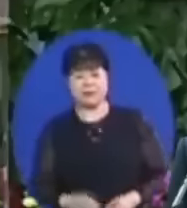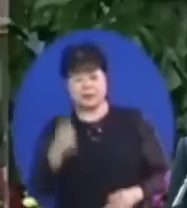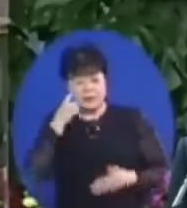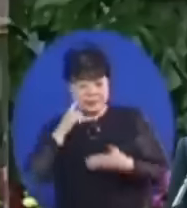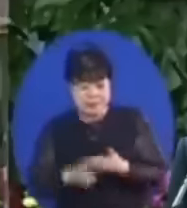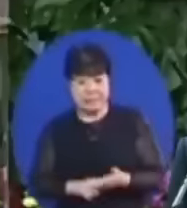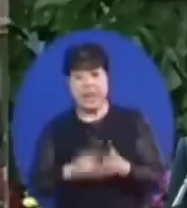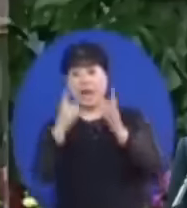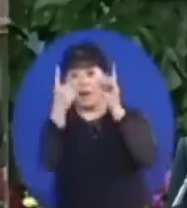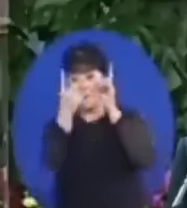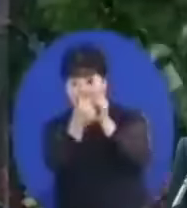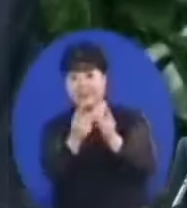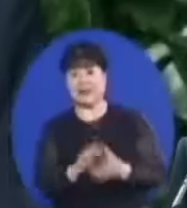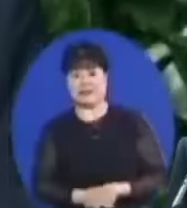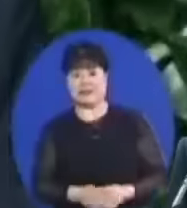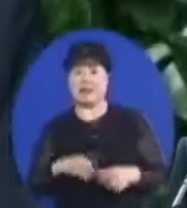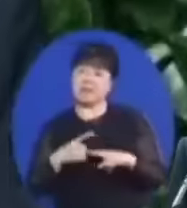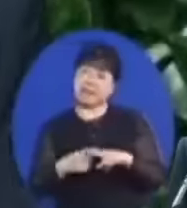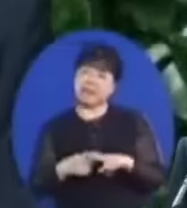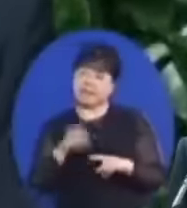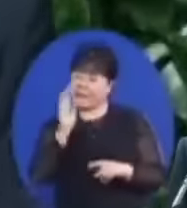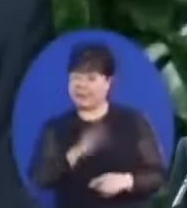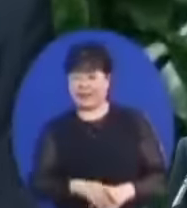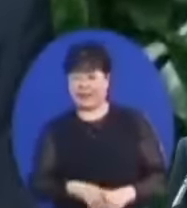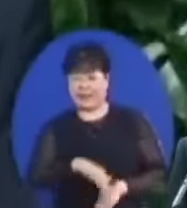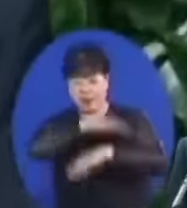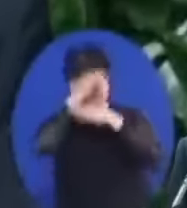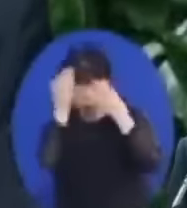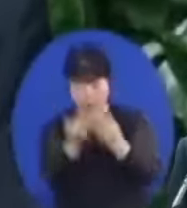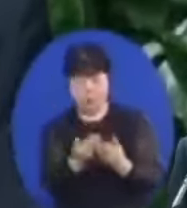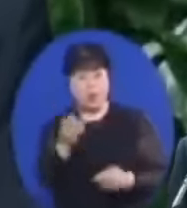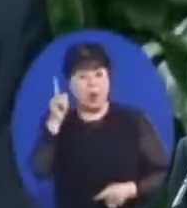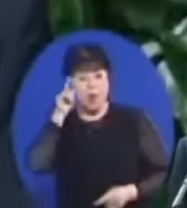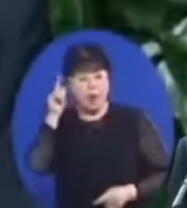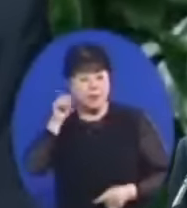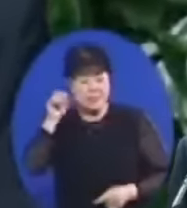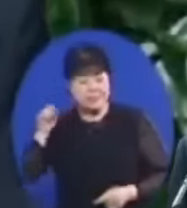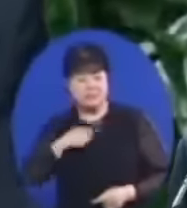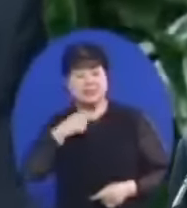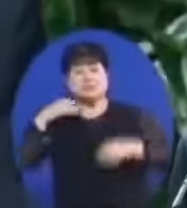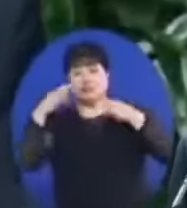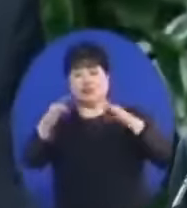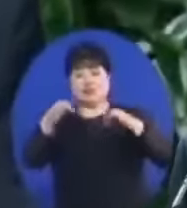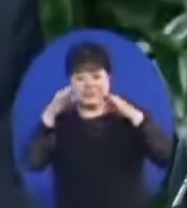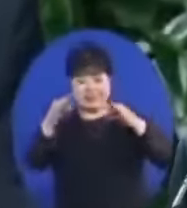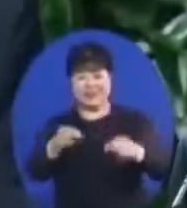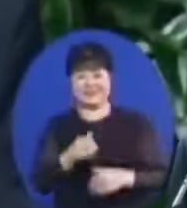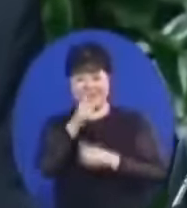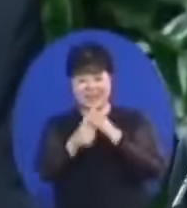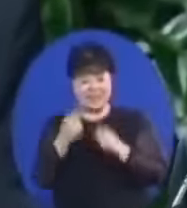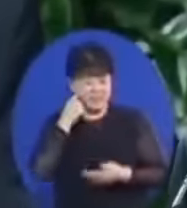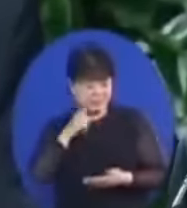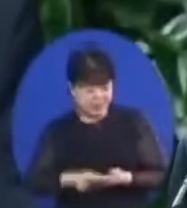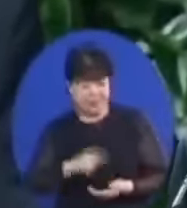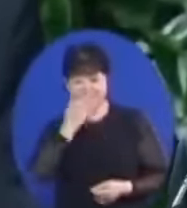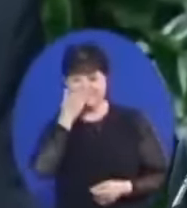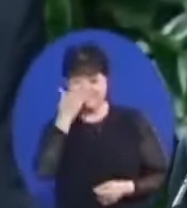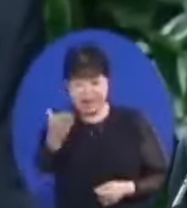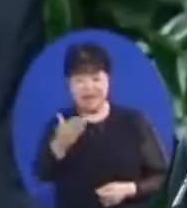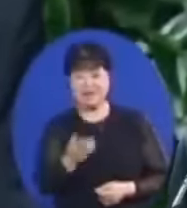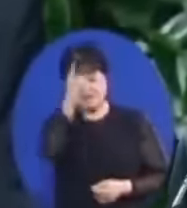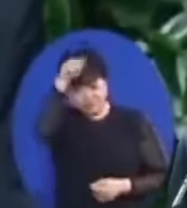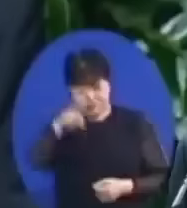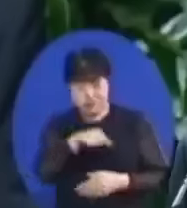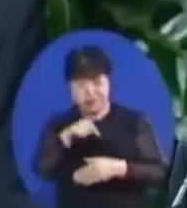한 것입니다. 반쯤 마음도 안 돼요. 온 마음을 다해서 부르짖으면 하나님을 찾습니다. 이